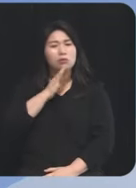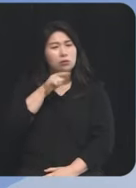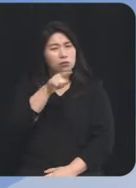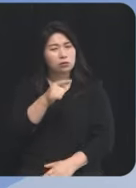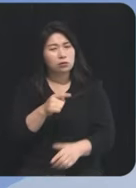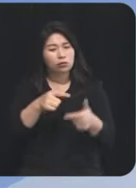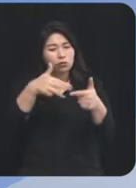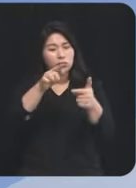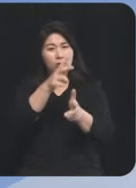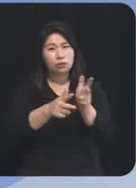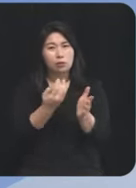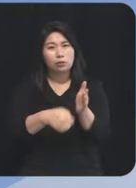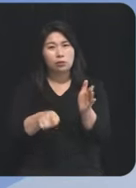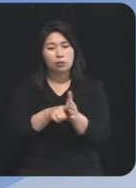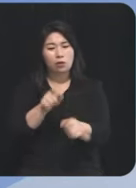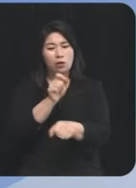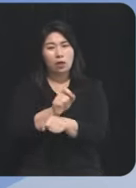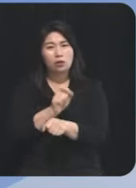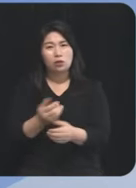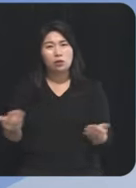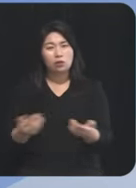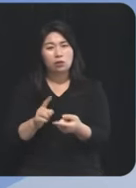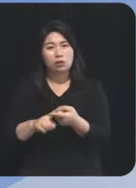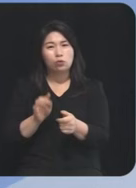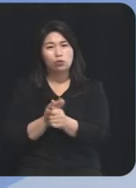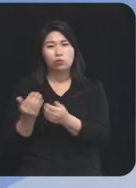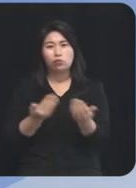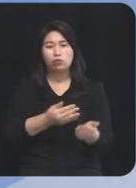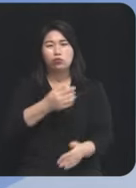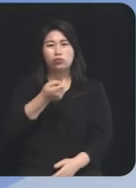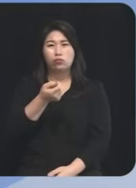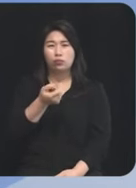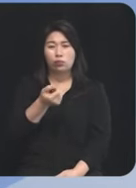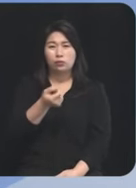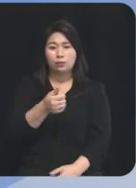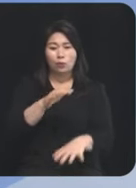위해서 행정적 차원의 도움을 별로 주지 못하고 있습니다.